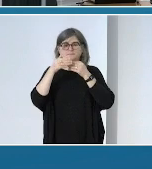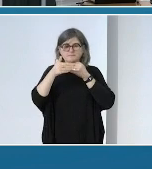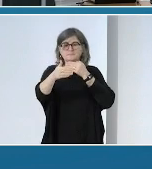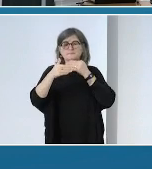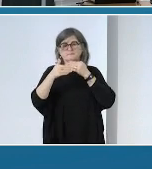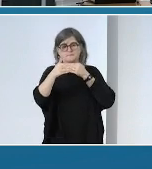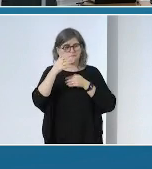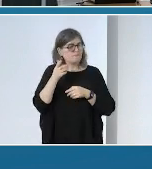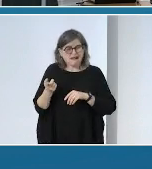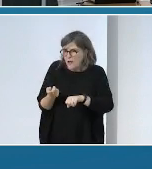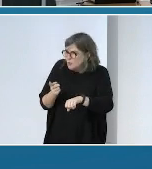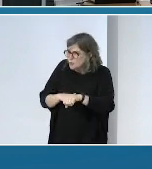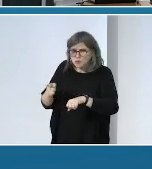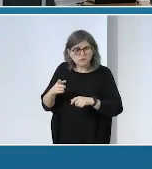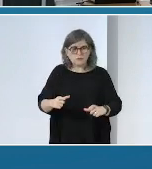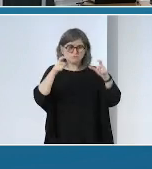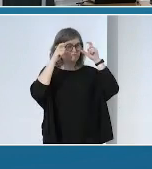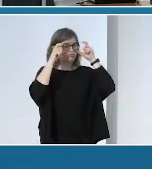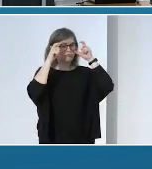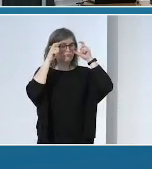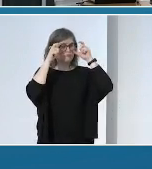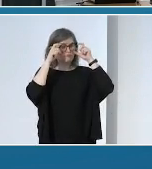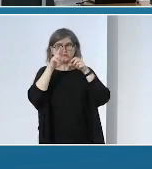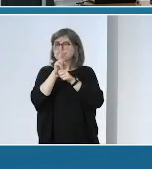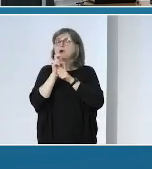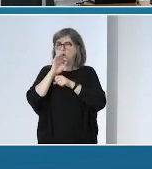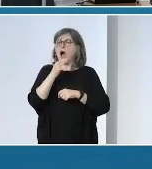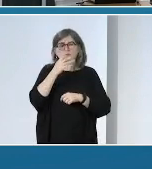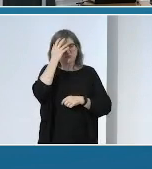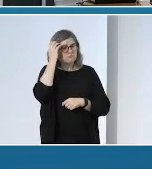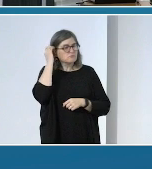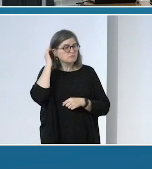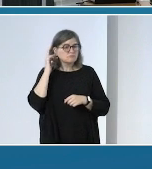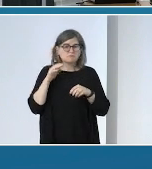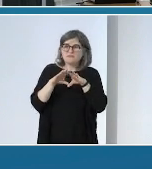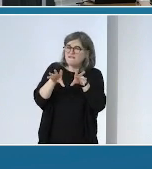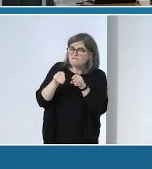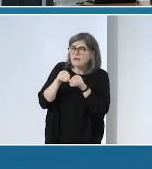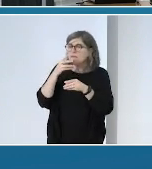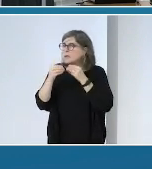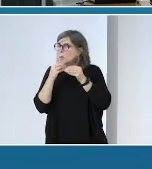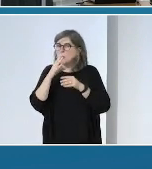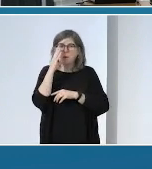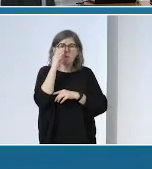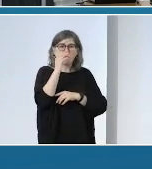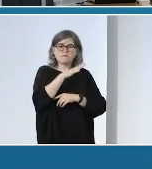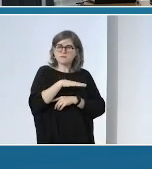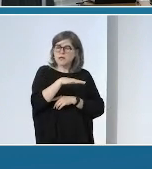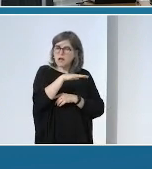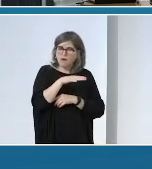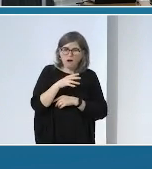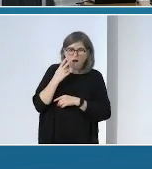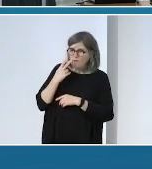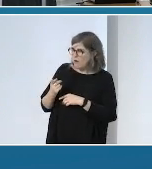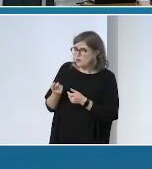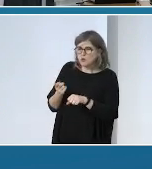suite, elle s'en empare, elle les porte. Et l'entourage, que ce soit la famille ou les professionnels, perçoivent tout de suite